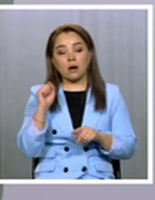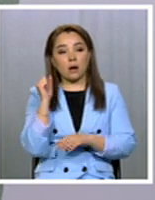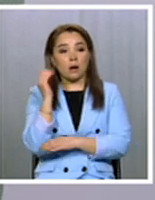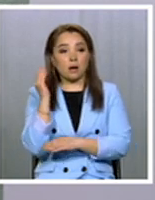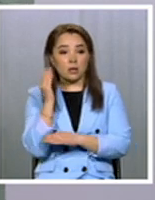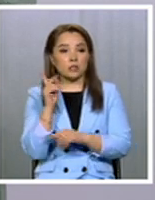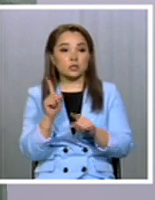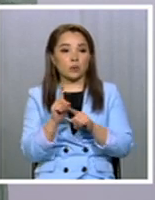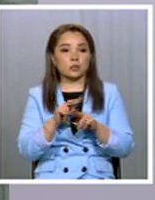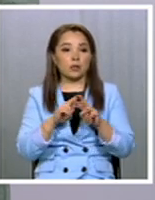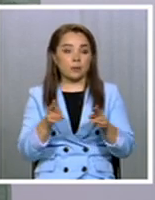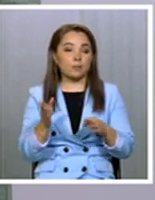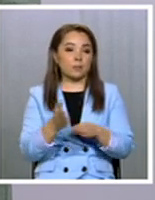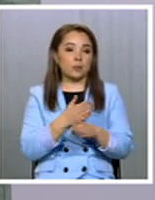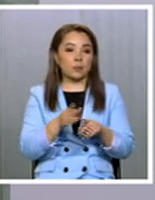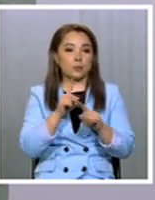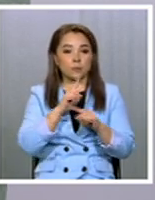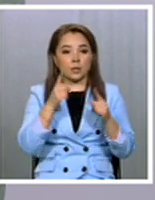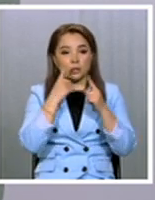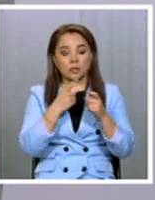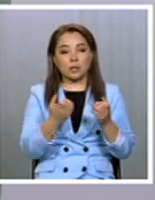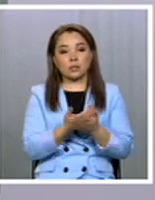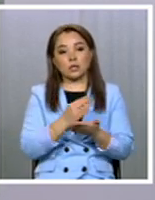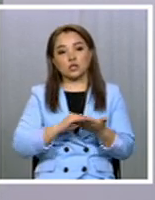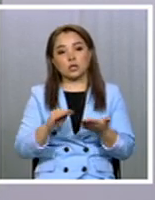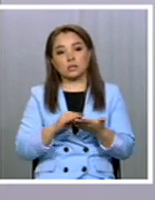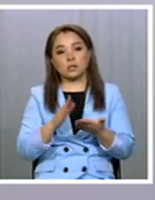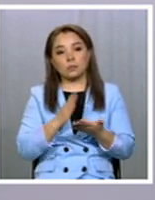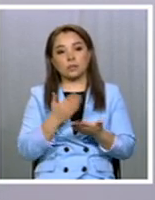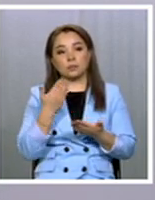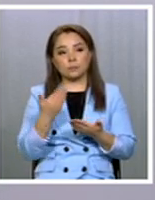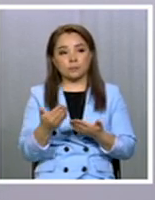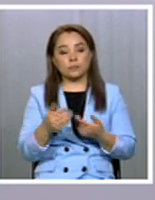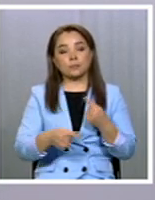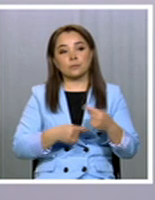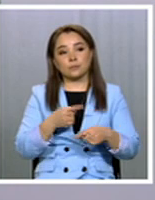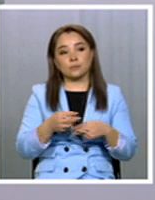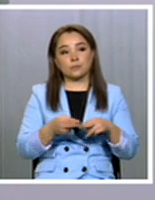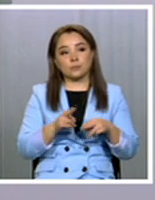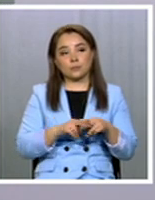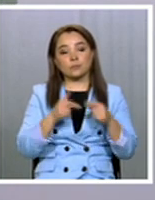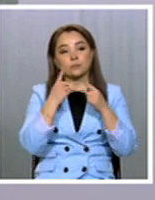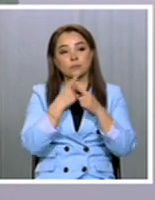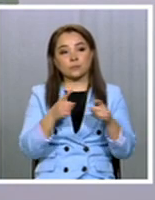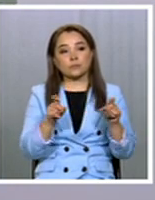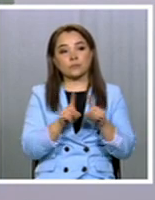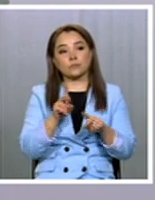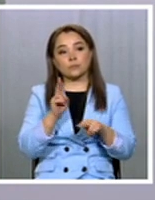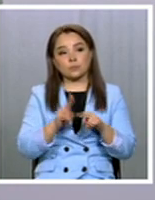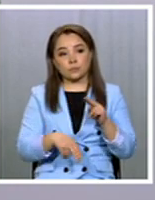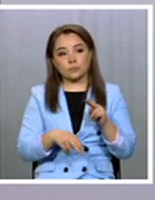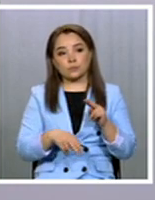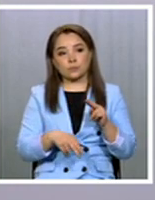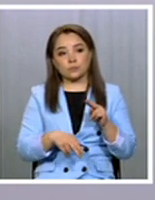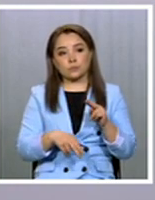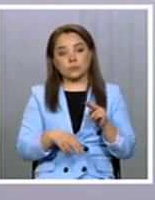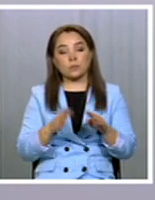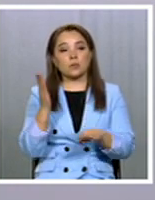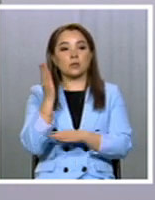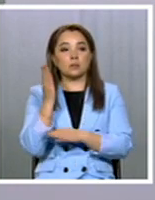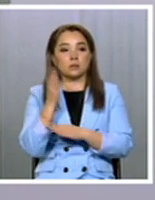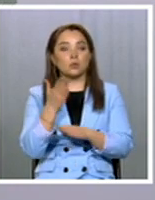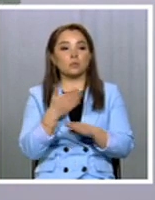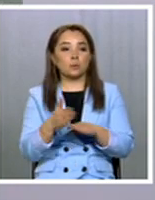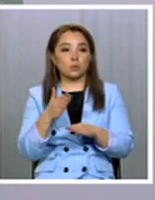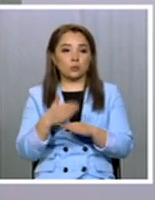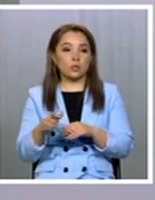бөлікке бөлінбейді деген хабарлама шығарады. Келесі, ол хабарламадан кейін ағаштың бөліктері